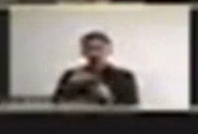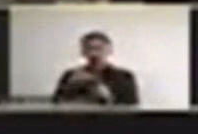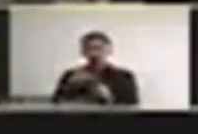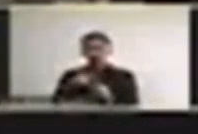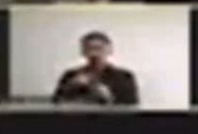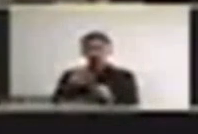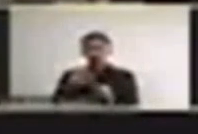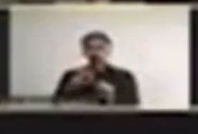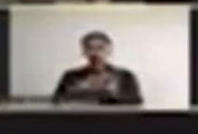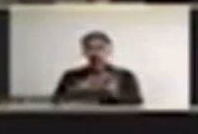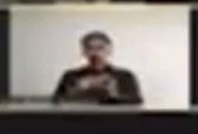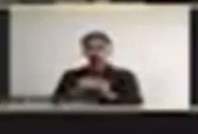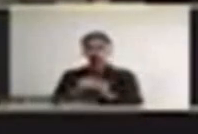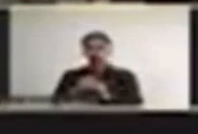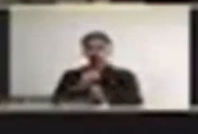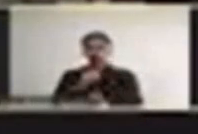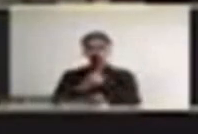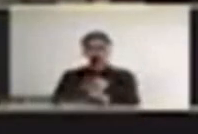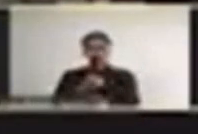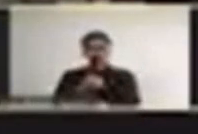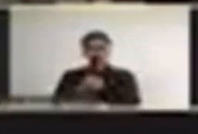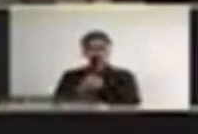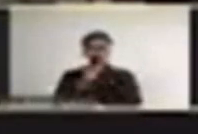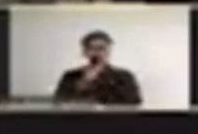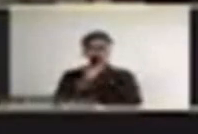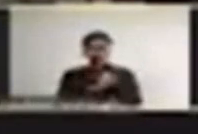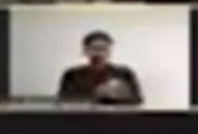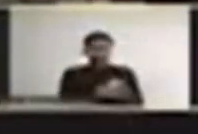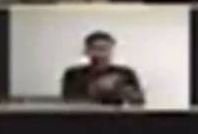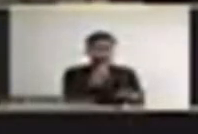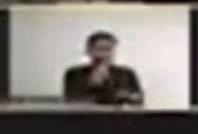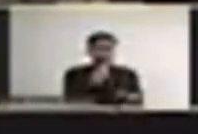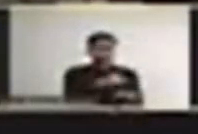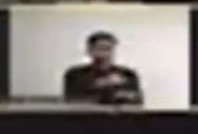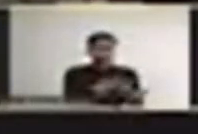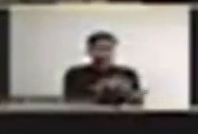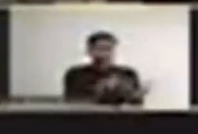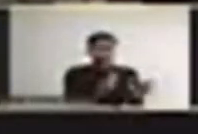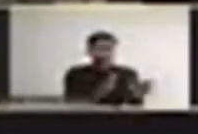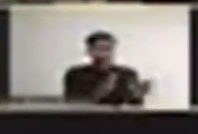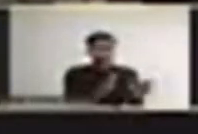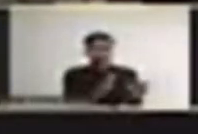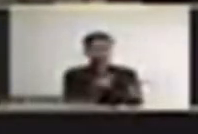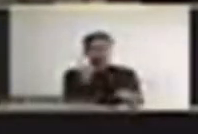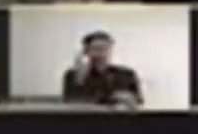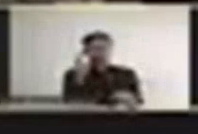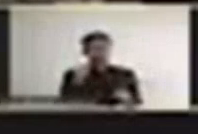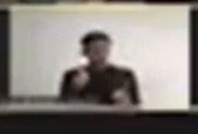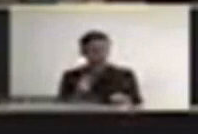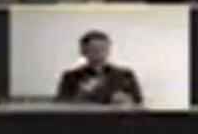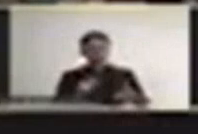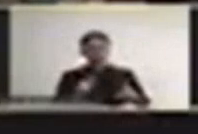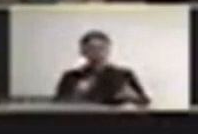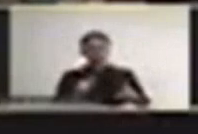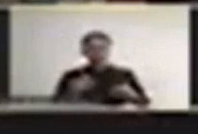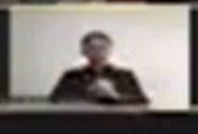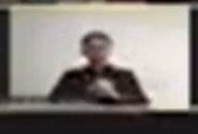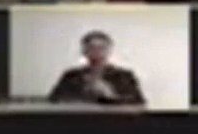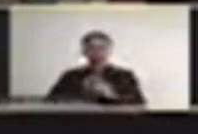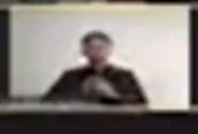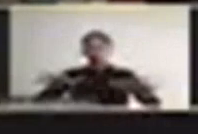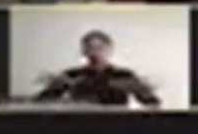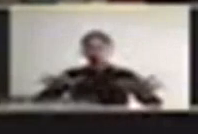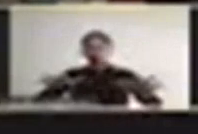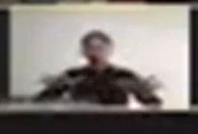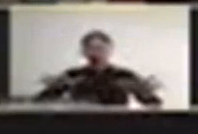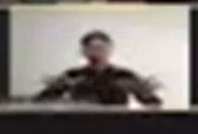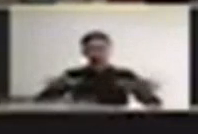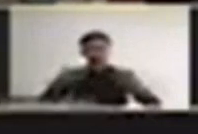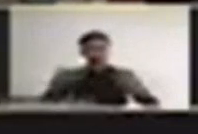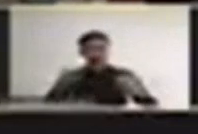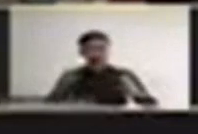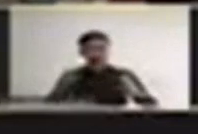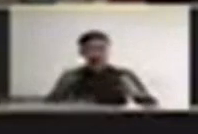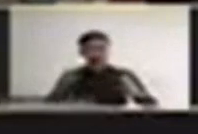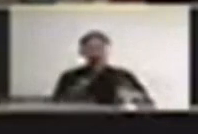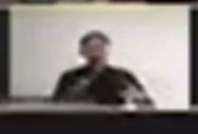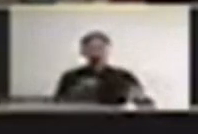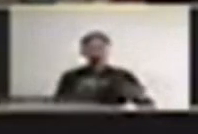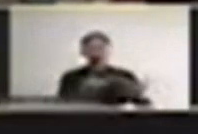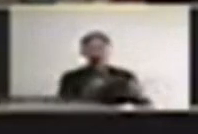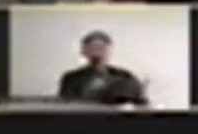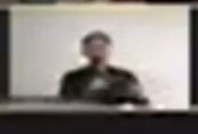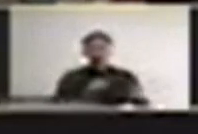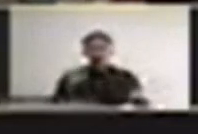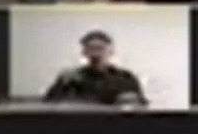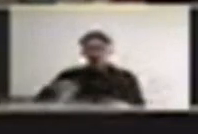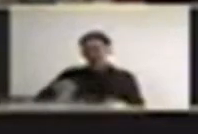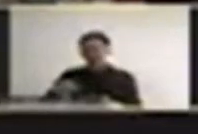membuka sekolah, tentunya kalau wabah sudah terkendali. Kalau masih kurvanya naik terus, angka mortalitas terus